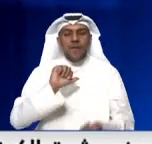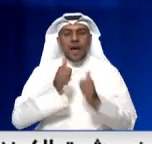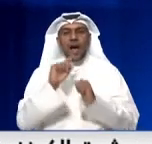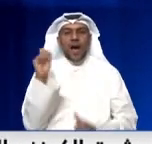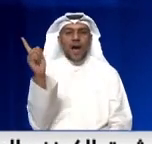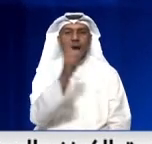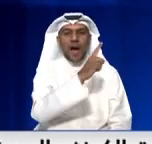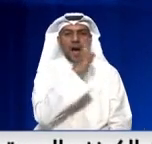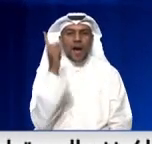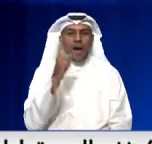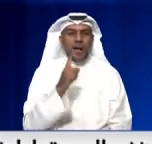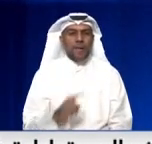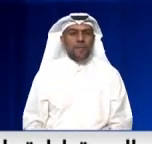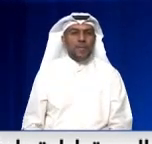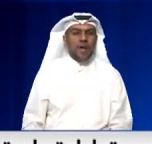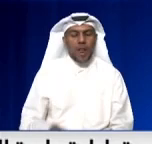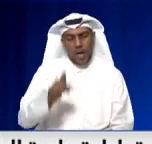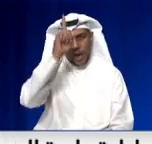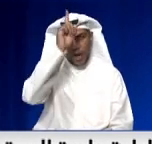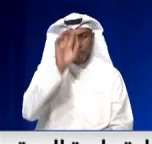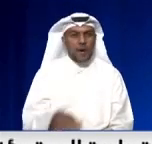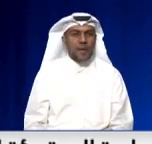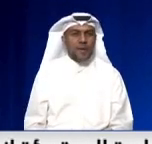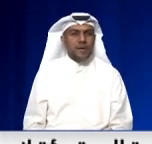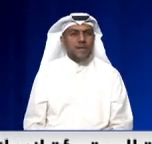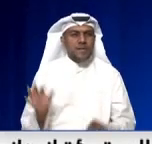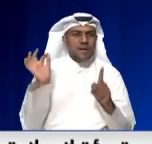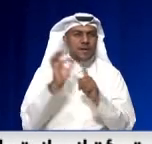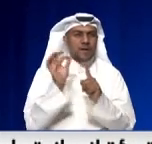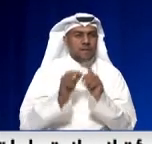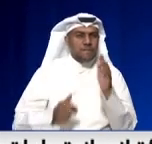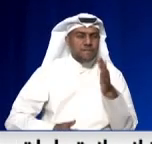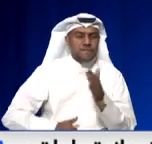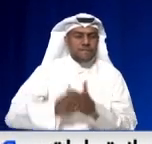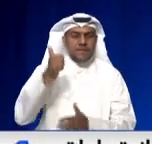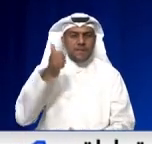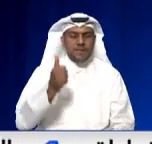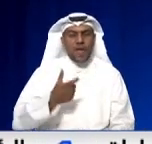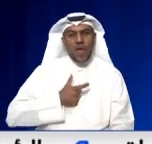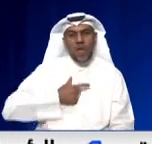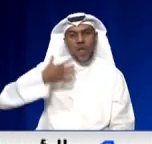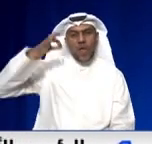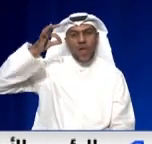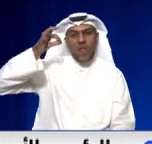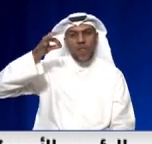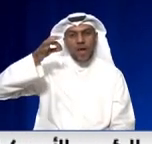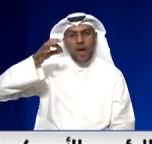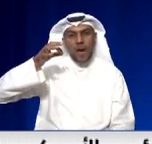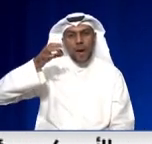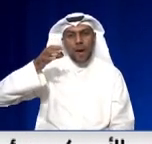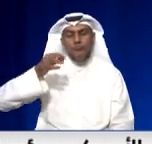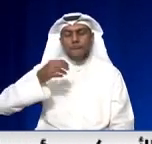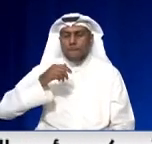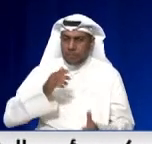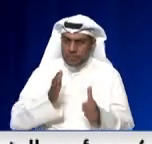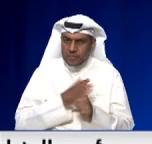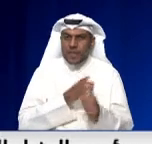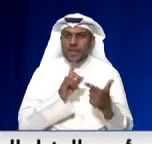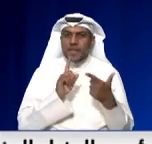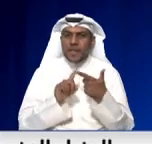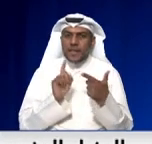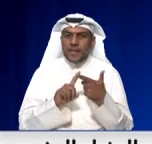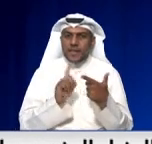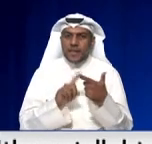في العاصمة الألمانية برلين بتحقيق هاجر الرشيدي الميدالية الذهبية في لعبة فرد البوتشي، فيما حققت